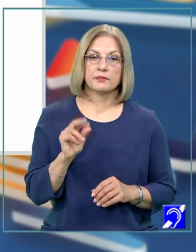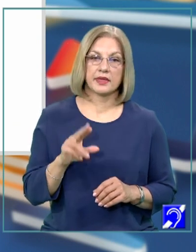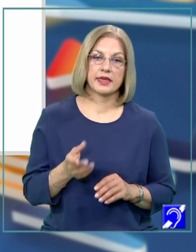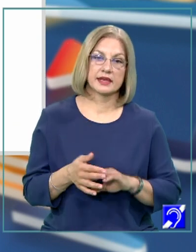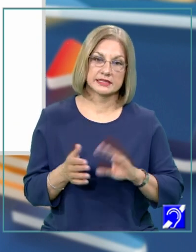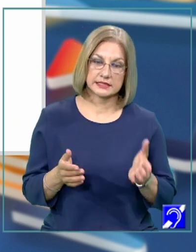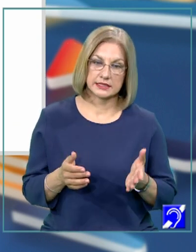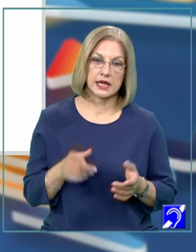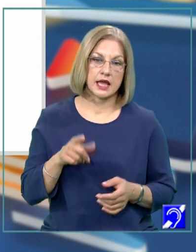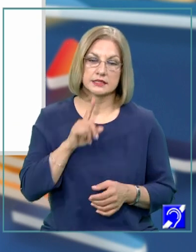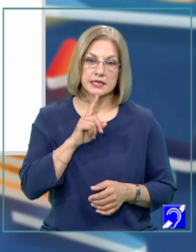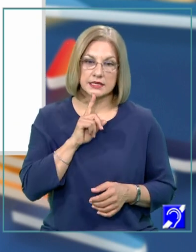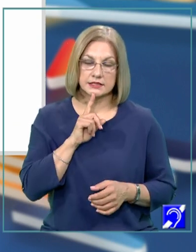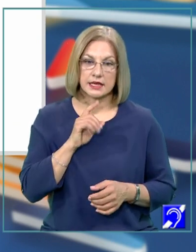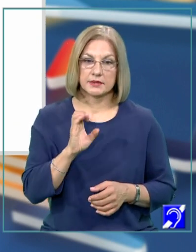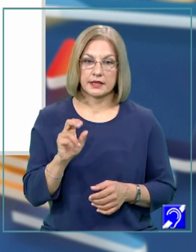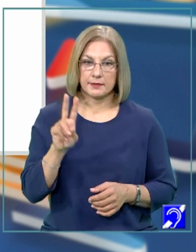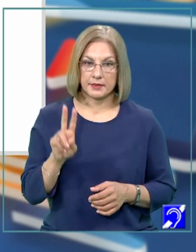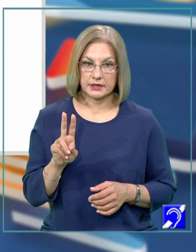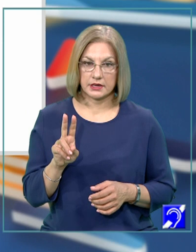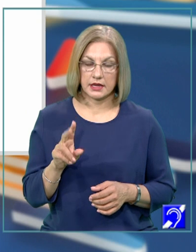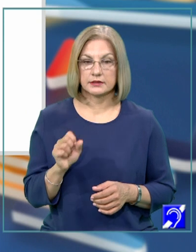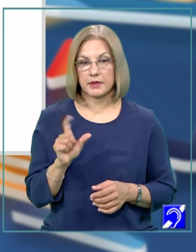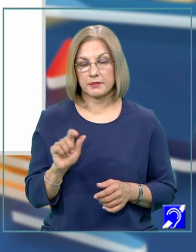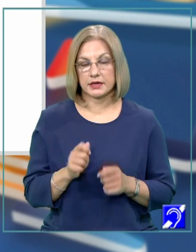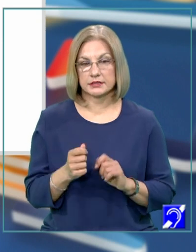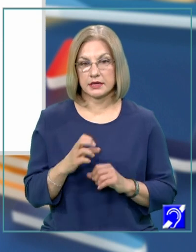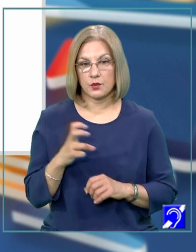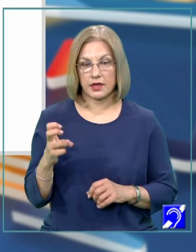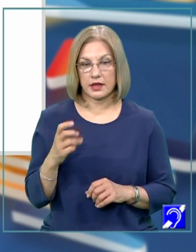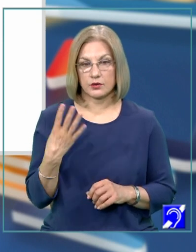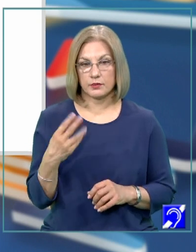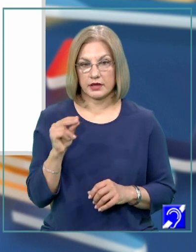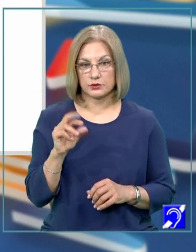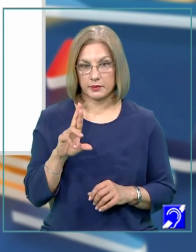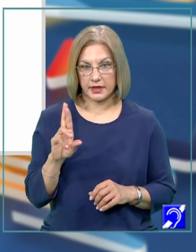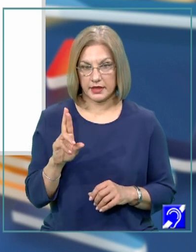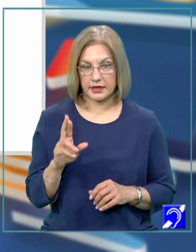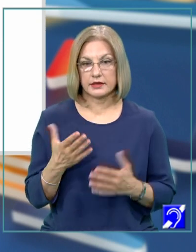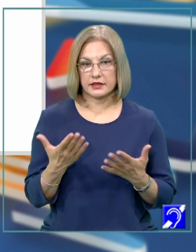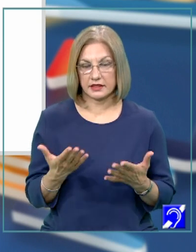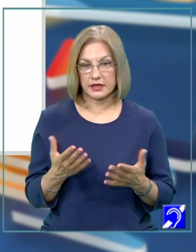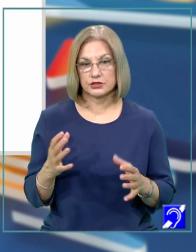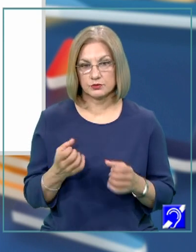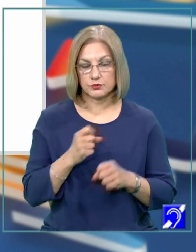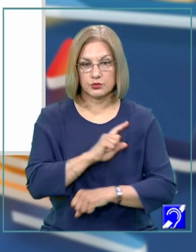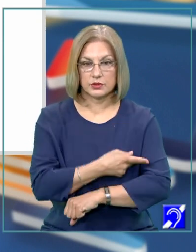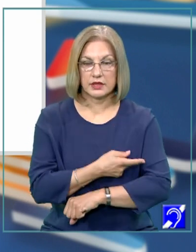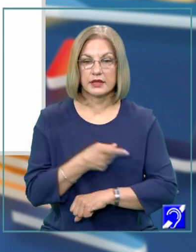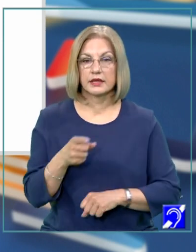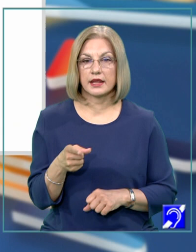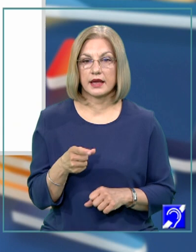asta înseamnă că e pătrat mai mare sau egal cu 4 pe r Deci puterea